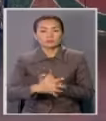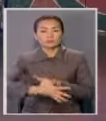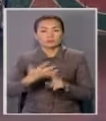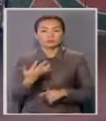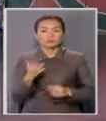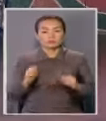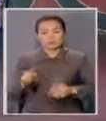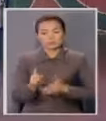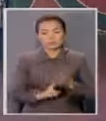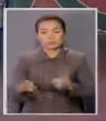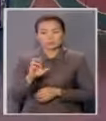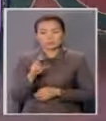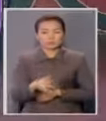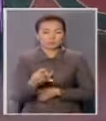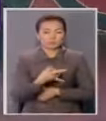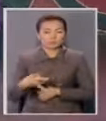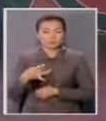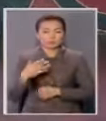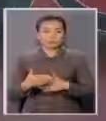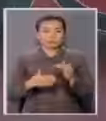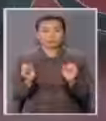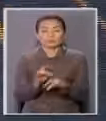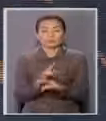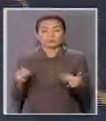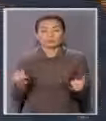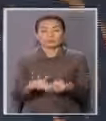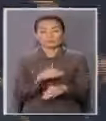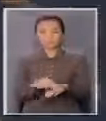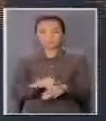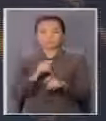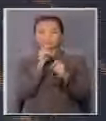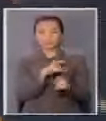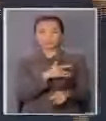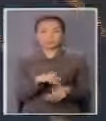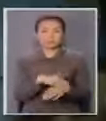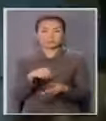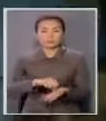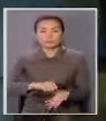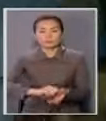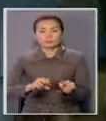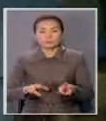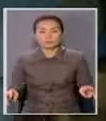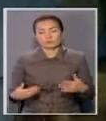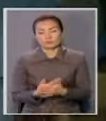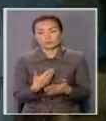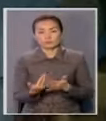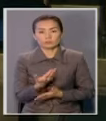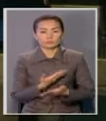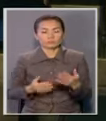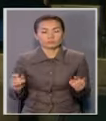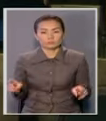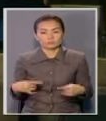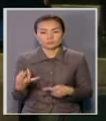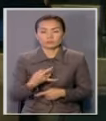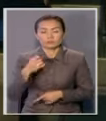номинация могут подать заявку на областную республиканские этапы отметим что благотворительная премию марчу реку учрежденная Министерством информации общественного